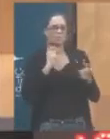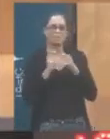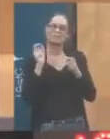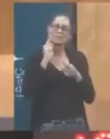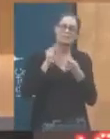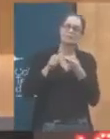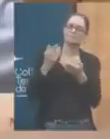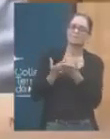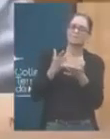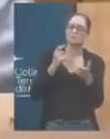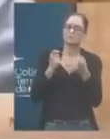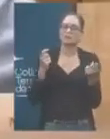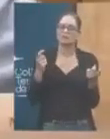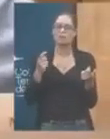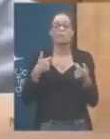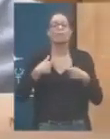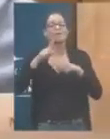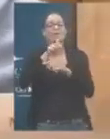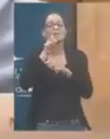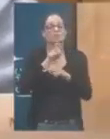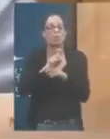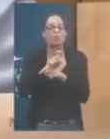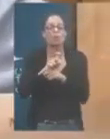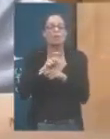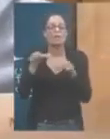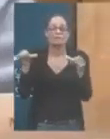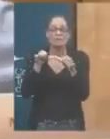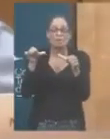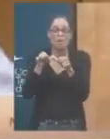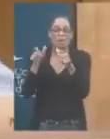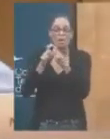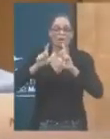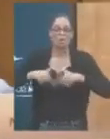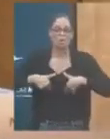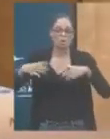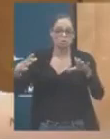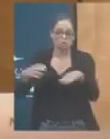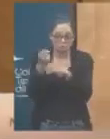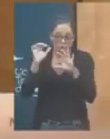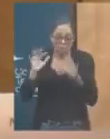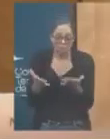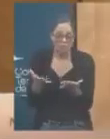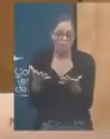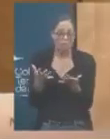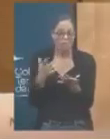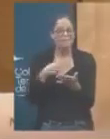j'ai posée, c'est quel est l'avenir, qu'est-ce qu'on compte faire pour sauver cette école? Lisez le truc jusqu'au bout.